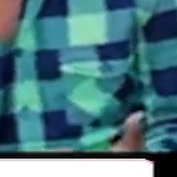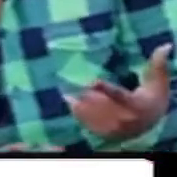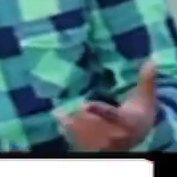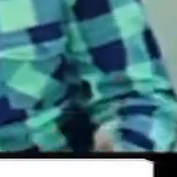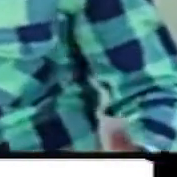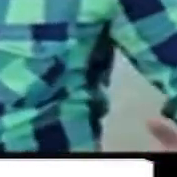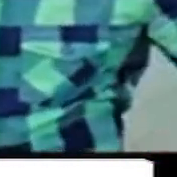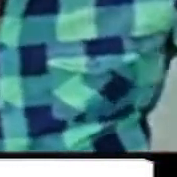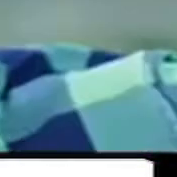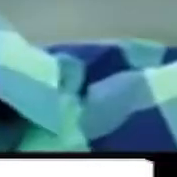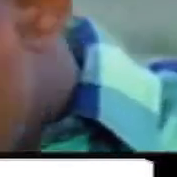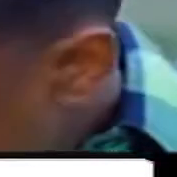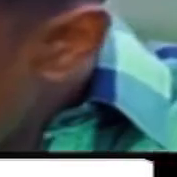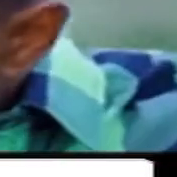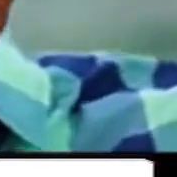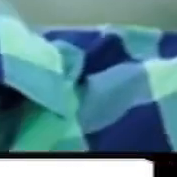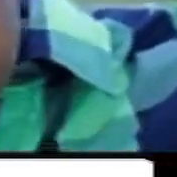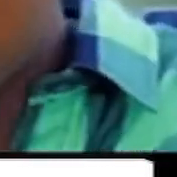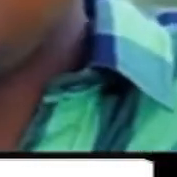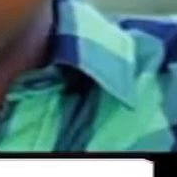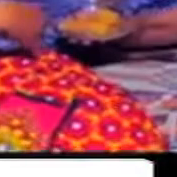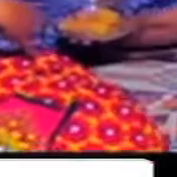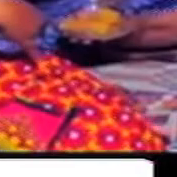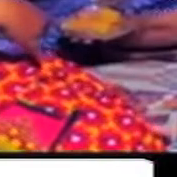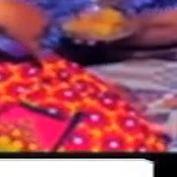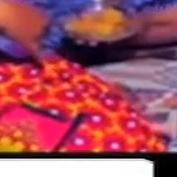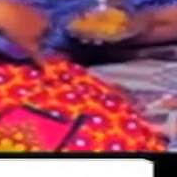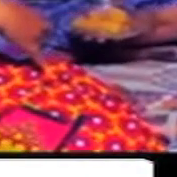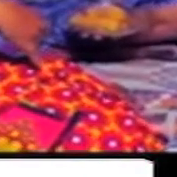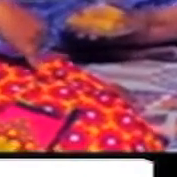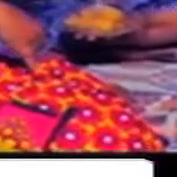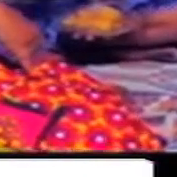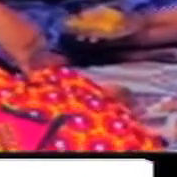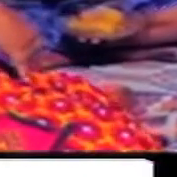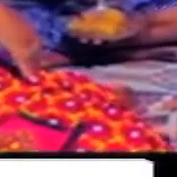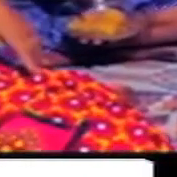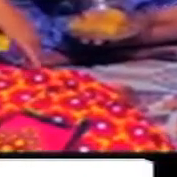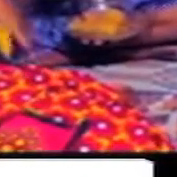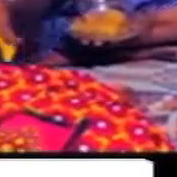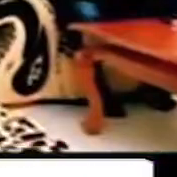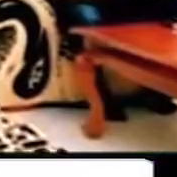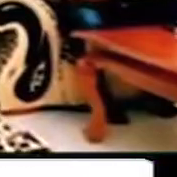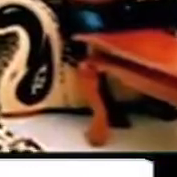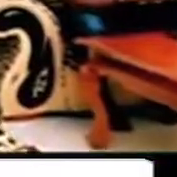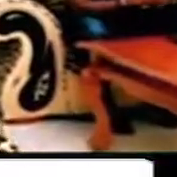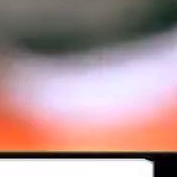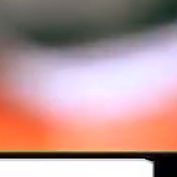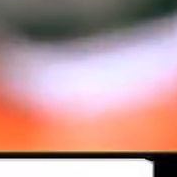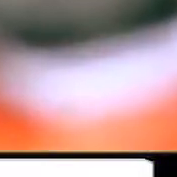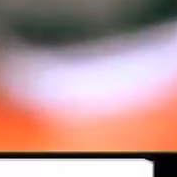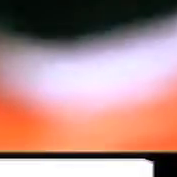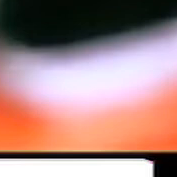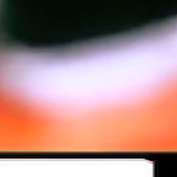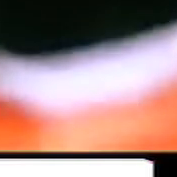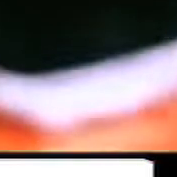huko Nairobi uone uchezo, utasema ah, jamaa Nairobi atusupport. Lakini the truth ni kuwa msanii unafoji tume na utry kuangalia kwa